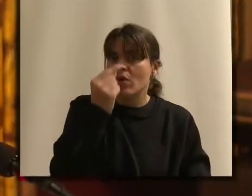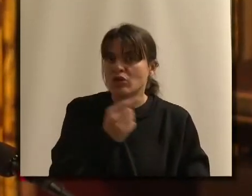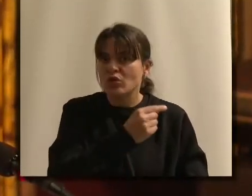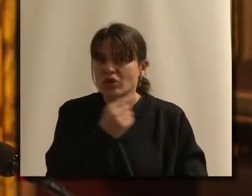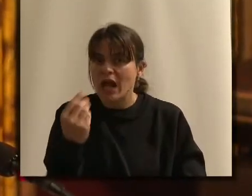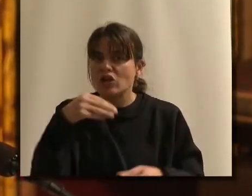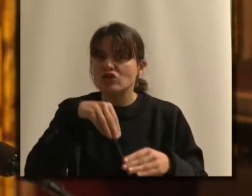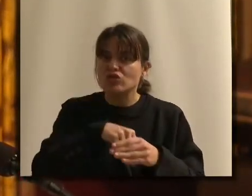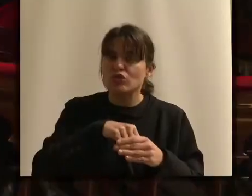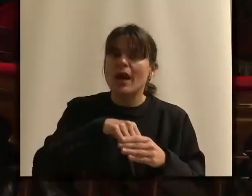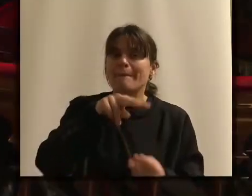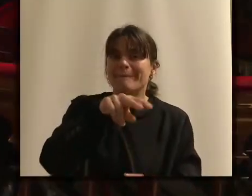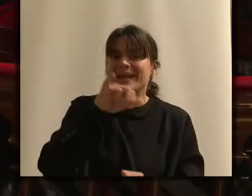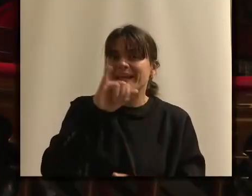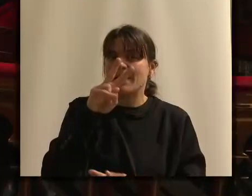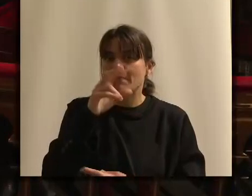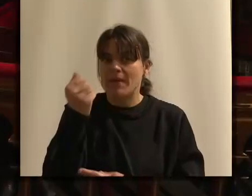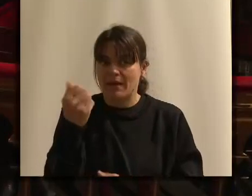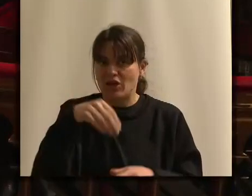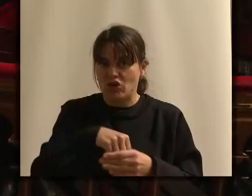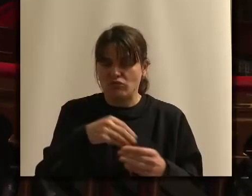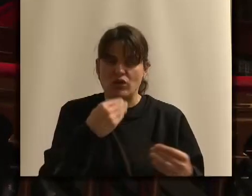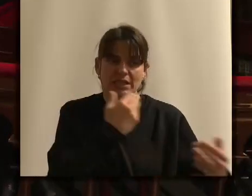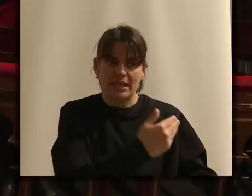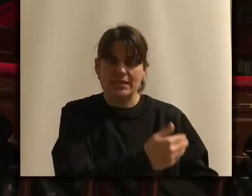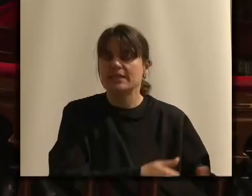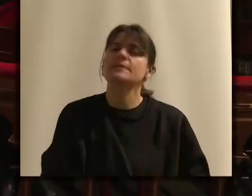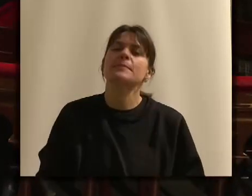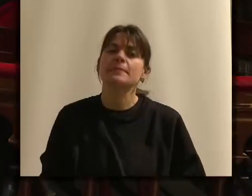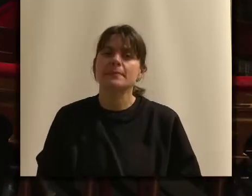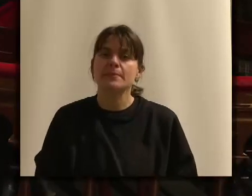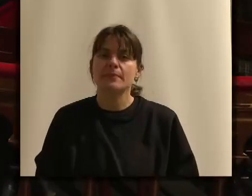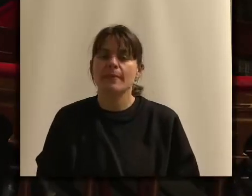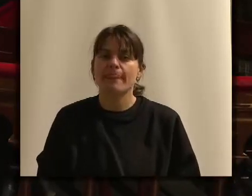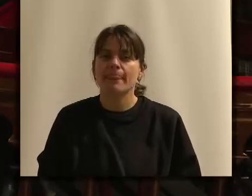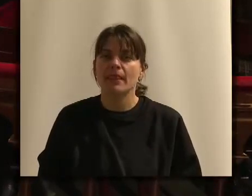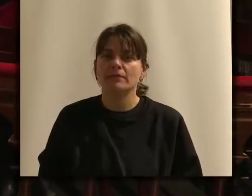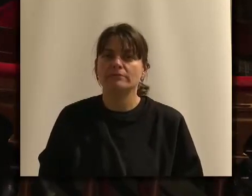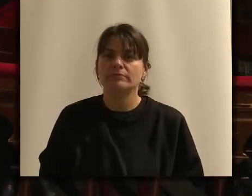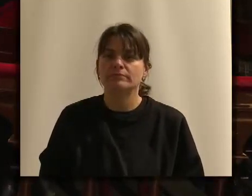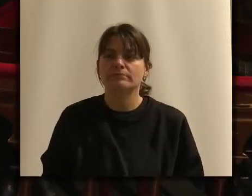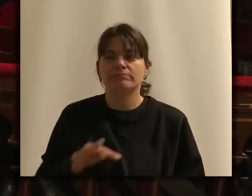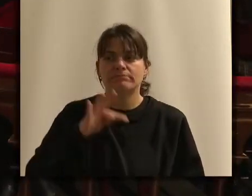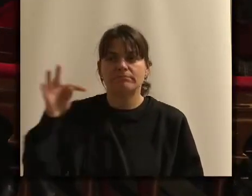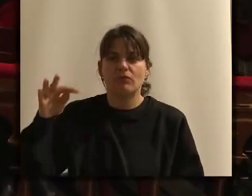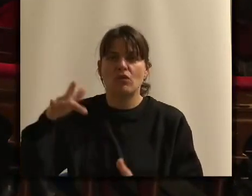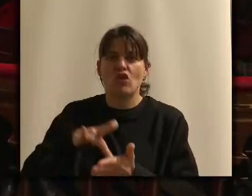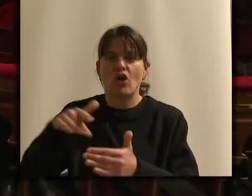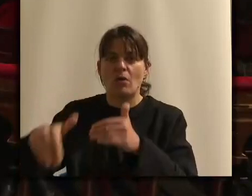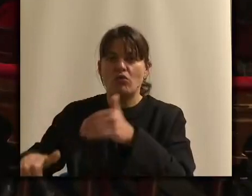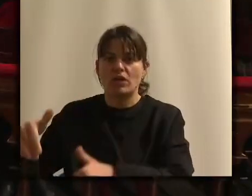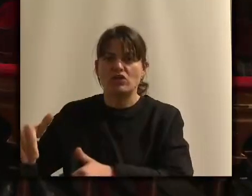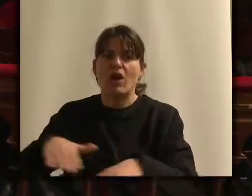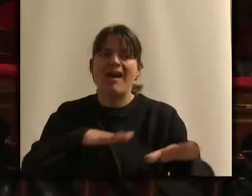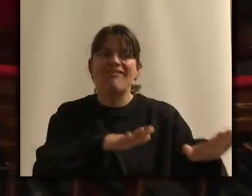inclòs. Moltes gràcies. Doncs passem a votació.